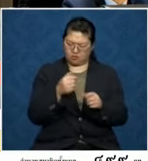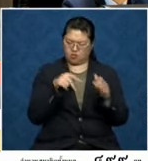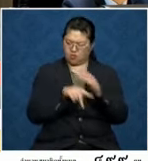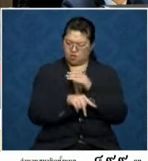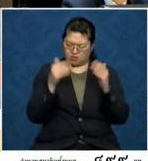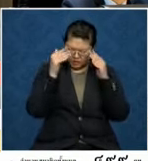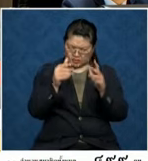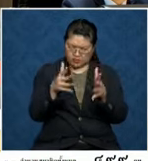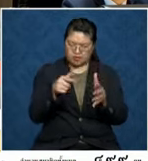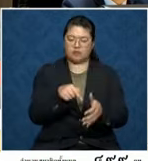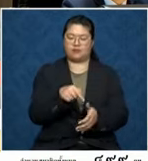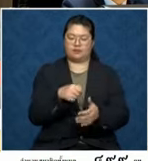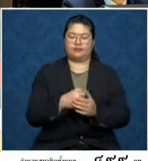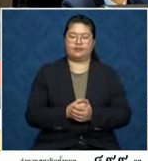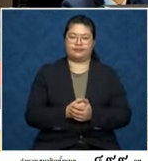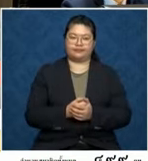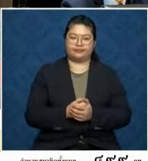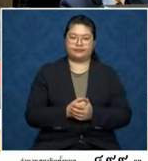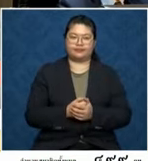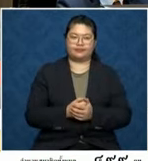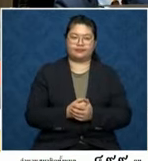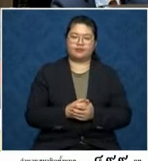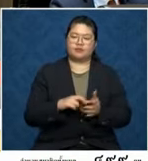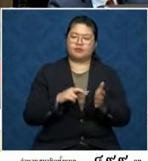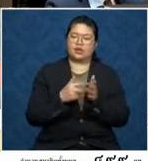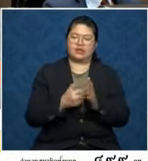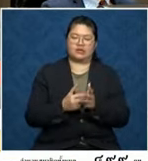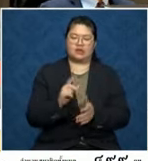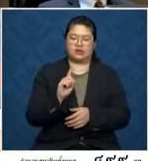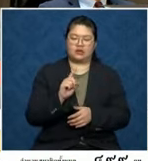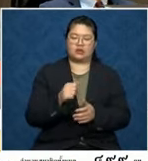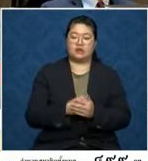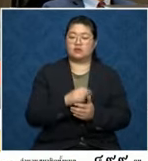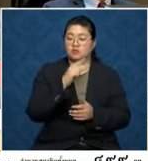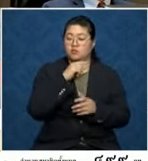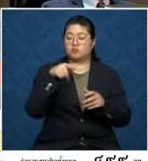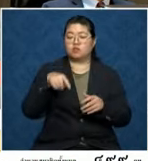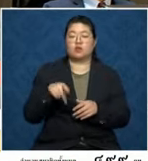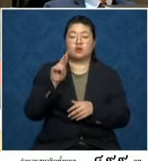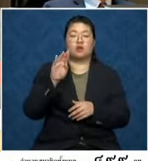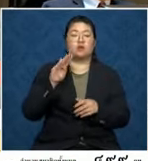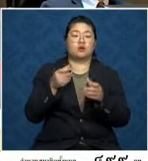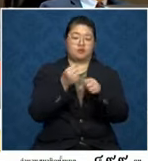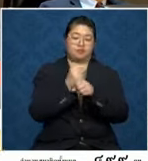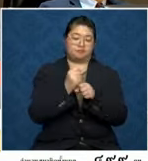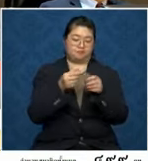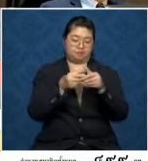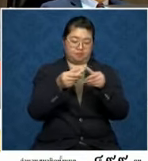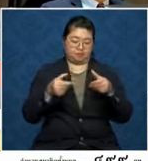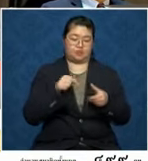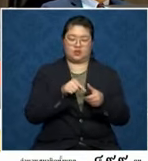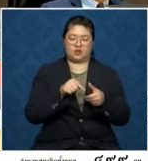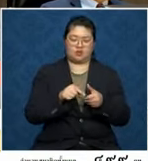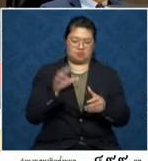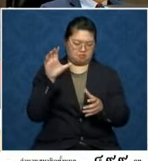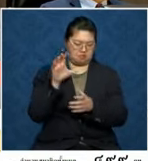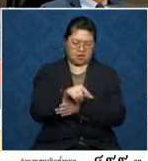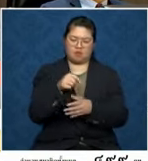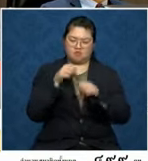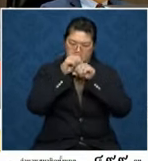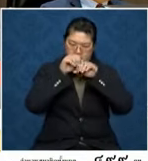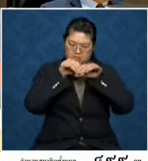หรือขาดเจตนามิได้หมายความว่าพอกฎหมายฉบับนี้มีผลบังคับใช้เจตนาไม่เกี่ยวนะครับ